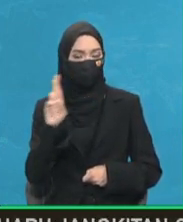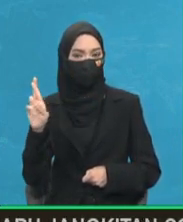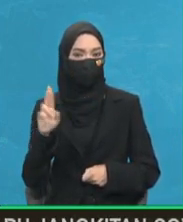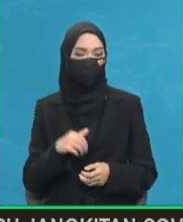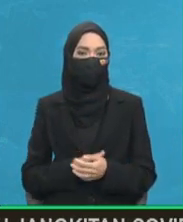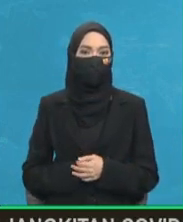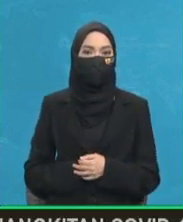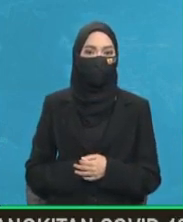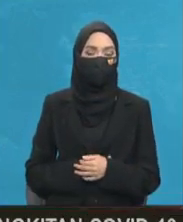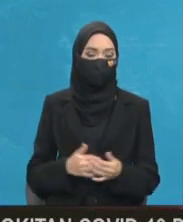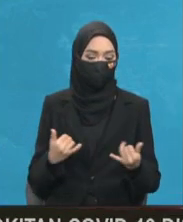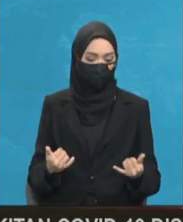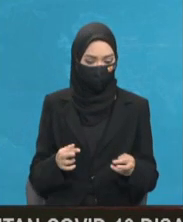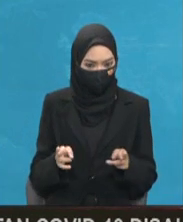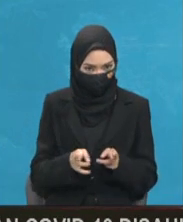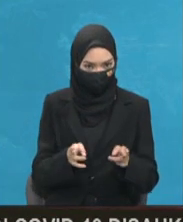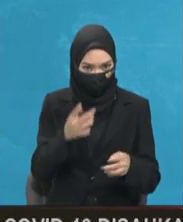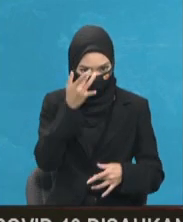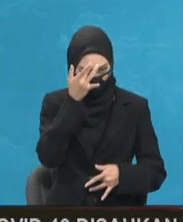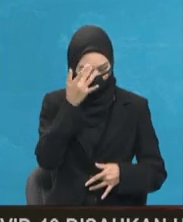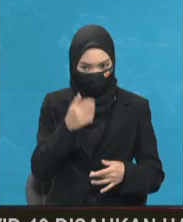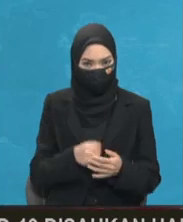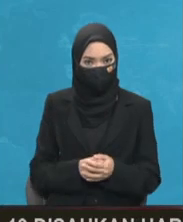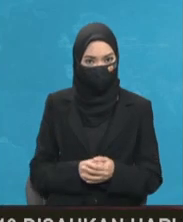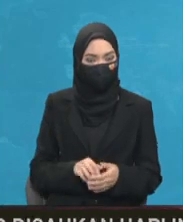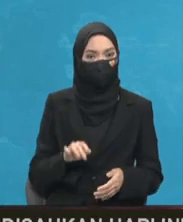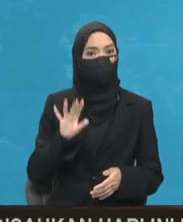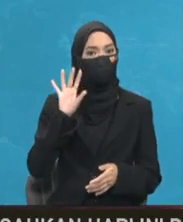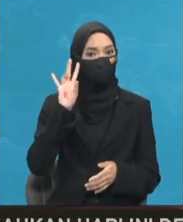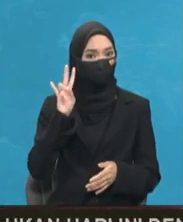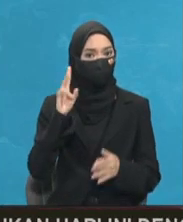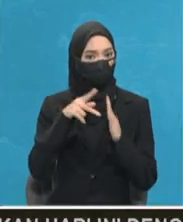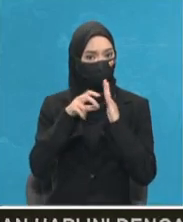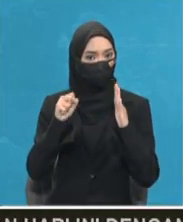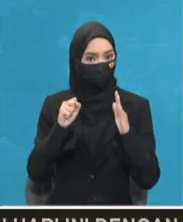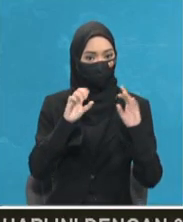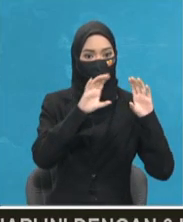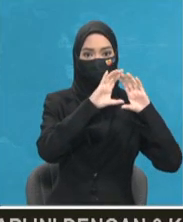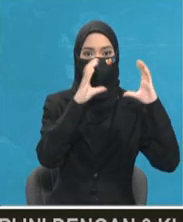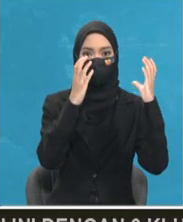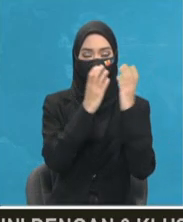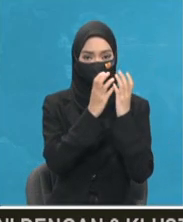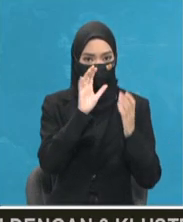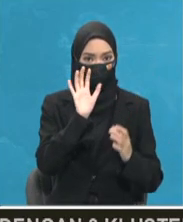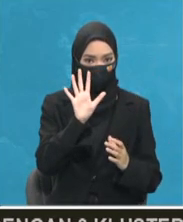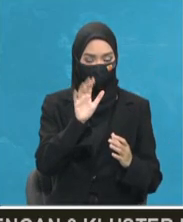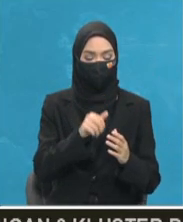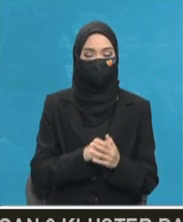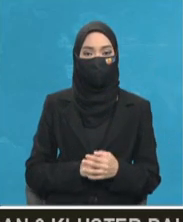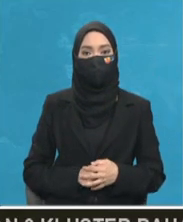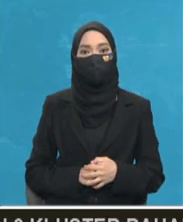cash-cash yang sedang ada dalam lautan sekarang 7 cash adalah dalam kategori 5 dan sedang dirawat di unit perawatan intensif